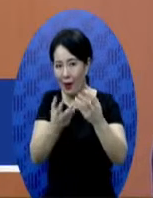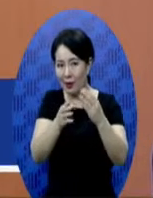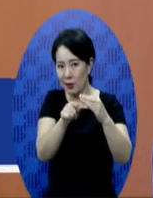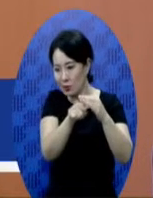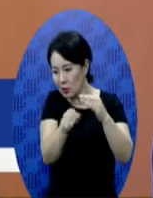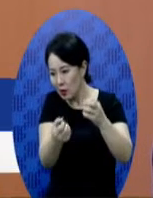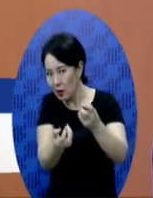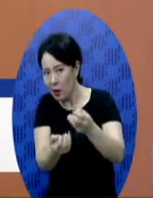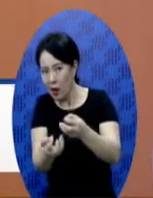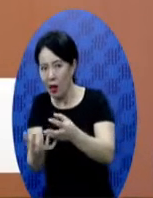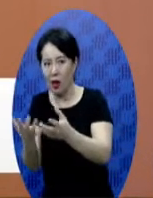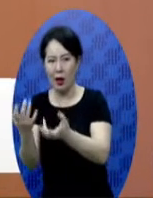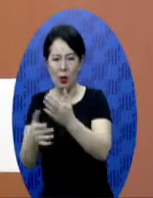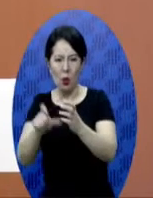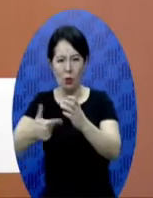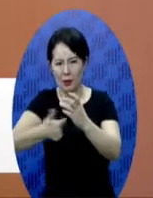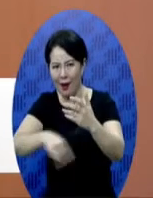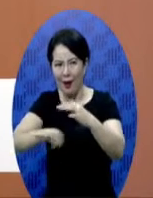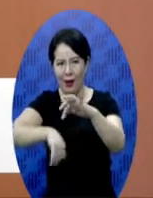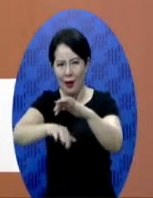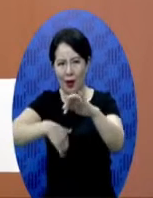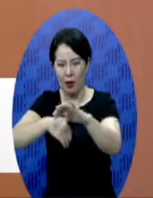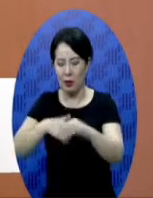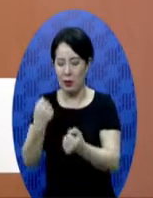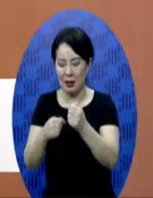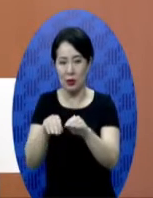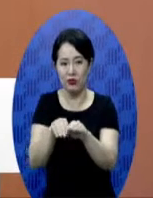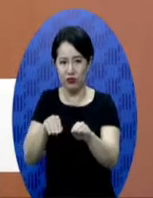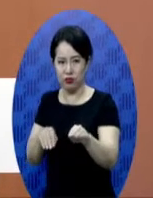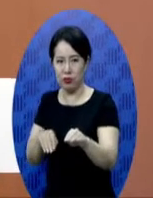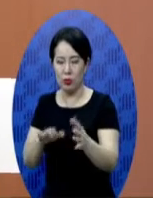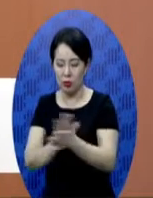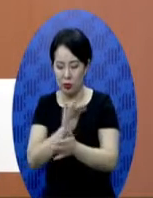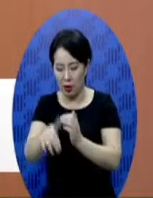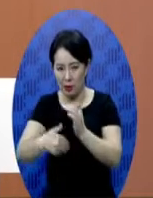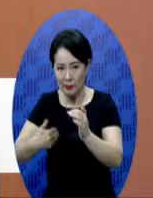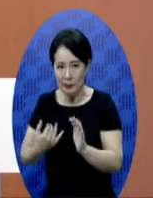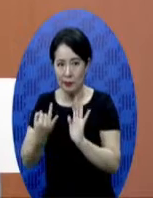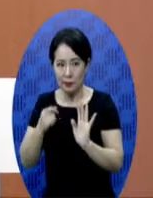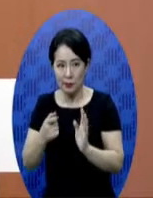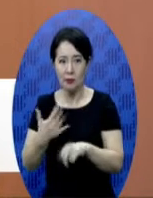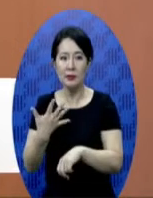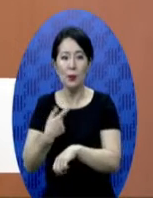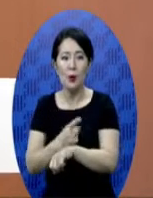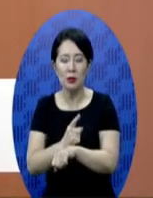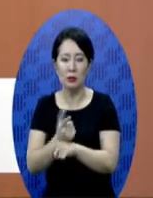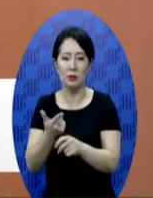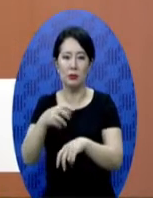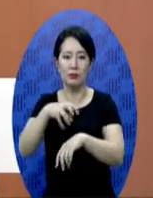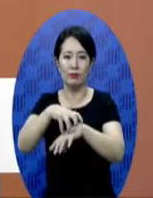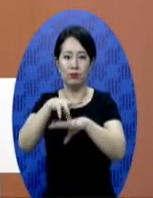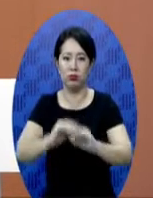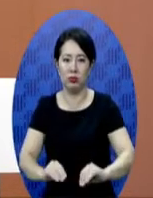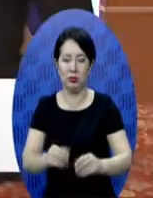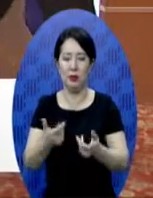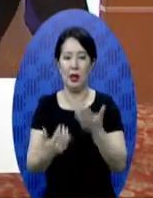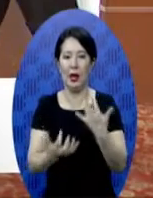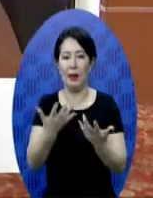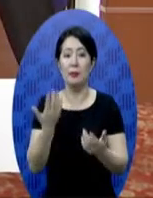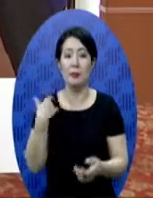гэр шатаж ирсэн. Тэгээ хүмүүсийн гаргаал машина галаас олдуулаад эргээ тарах 5 минутын хооронд л гэрэн шатаад доошоо нураад унсан